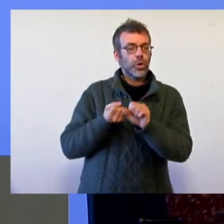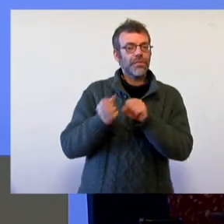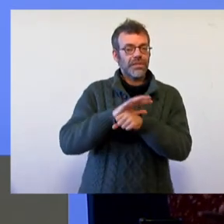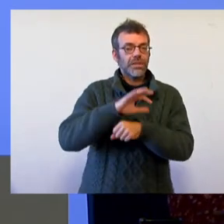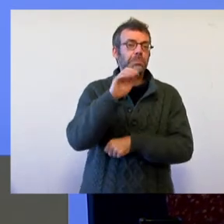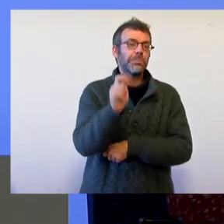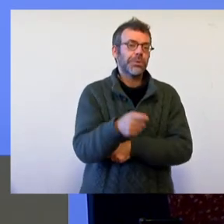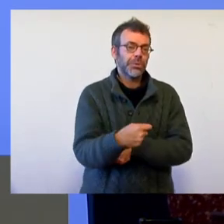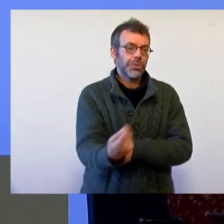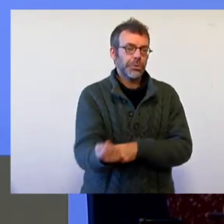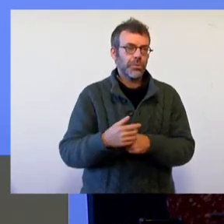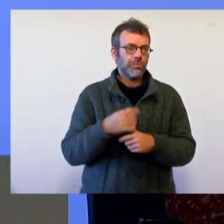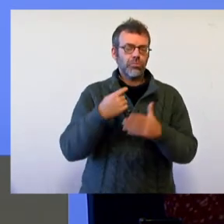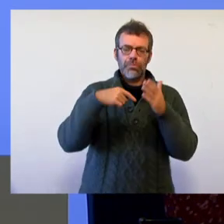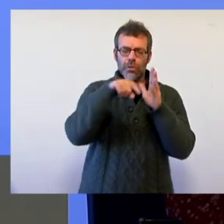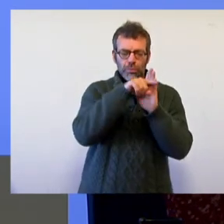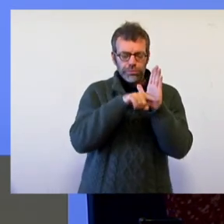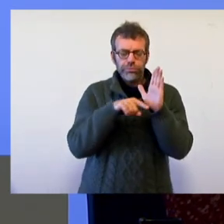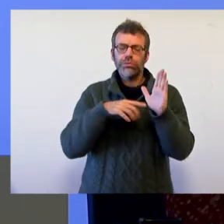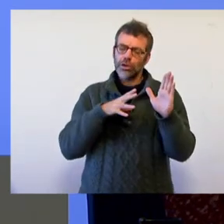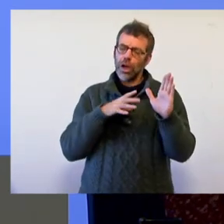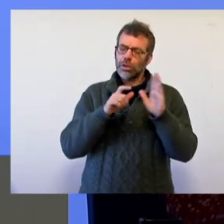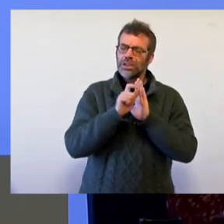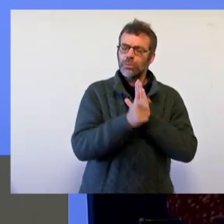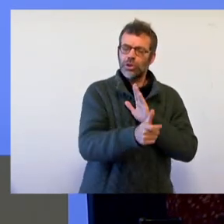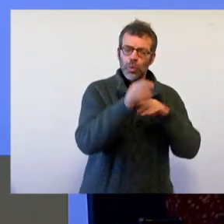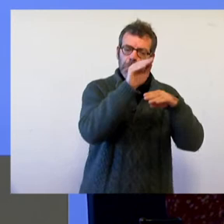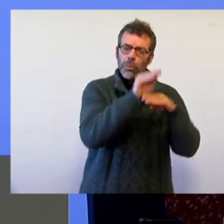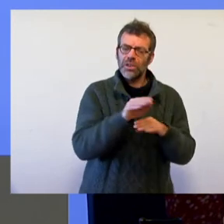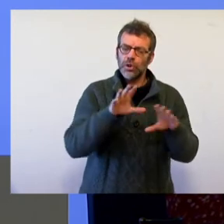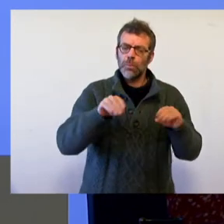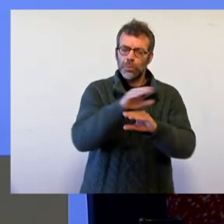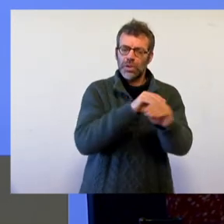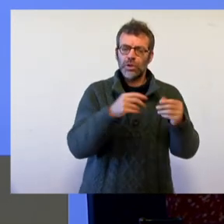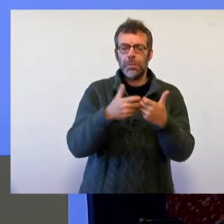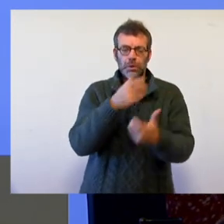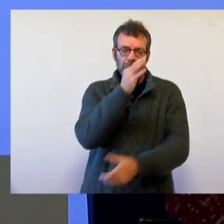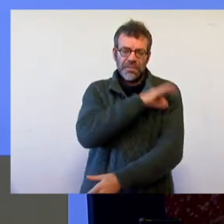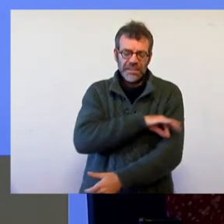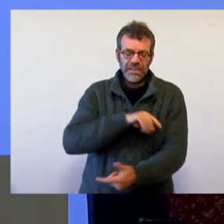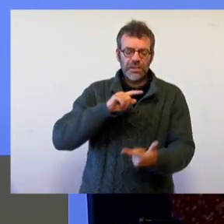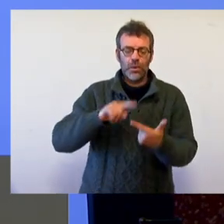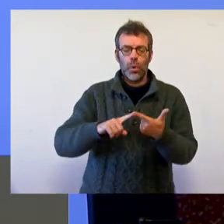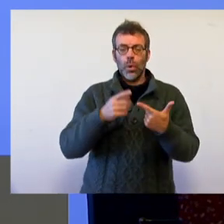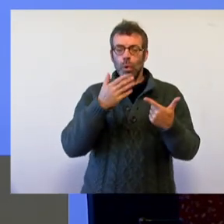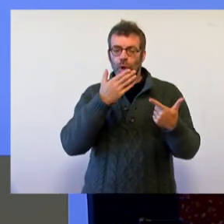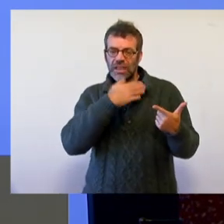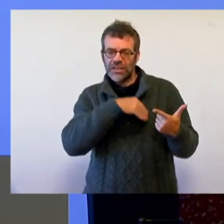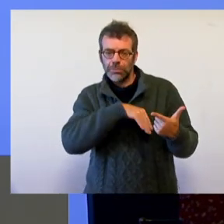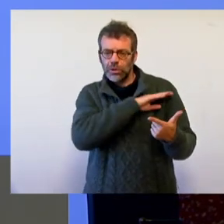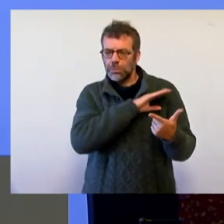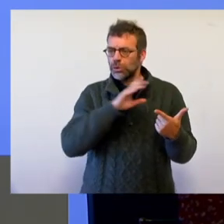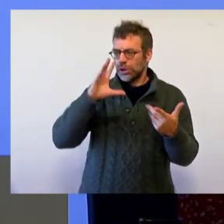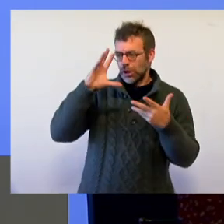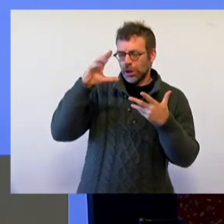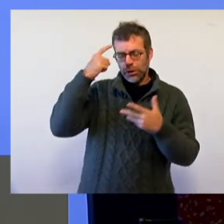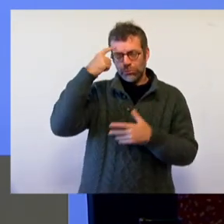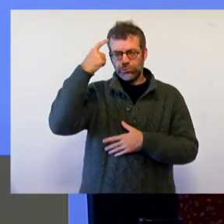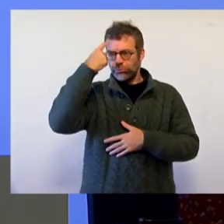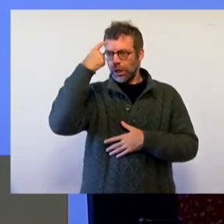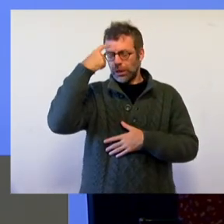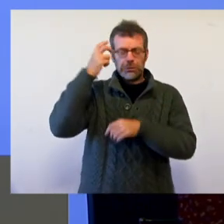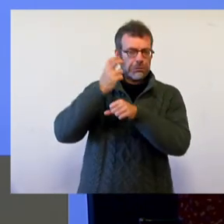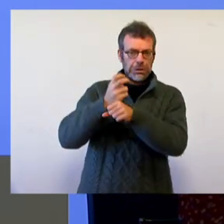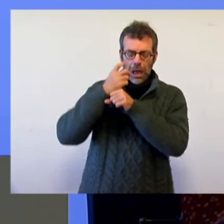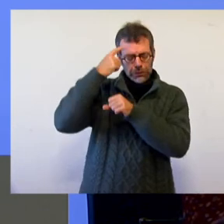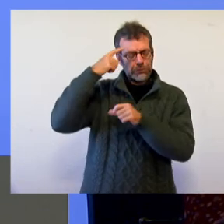des dispositions de protection de la population à travers la vaccination, l'esprit de responsabilité qui nous anime tous sur